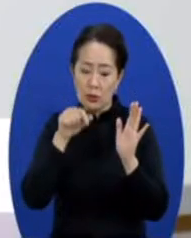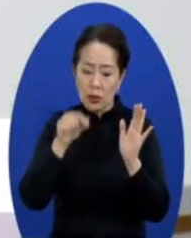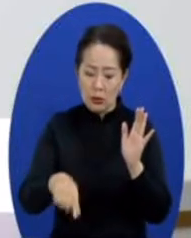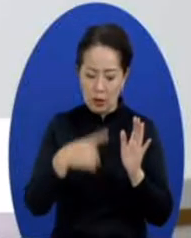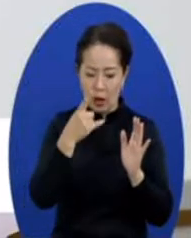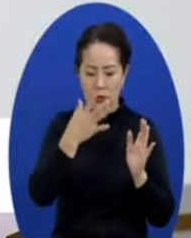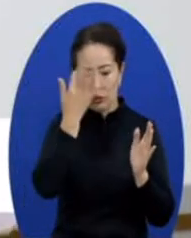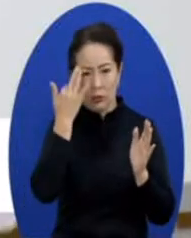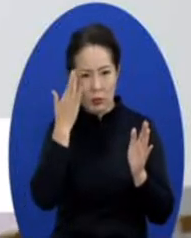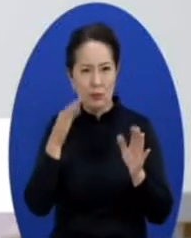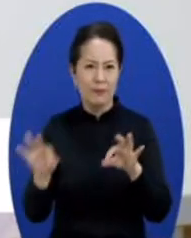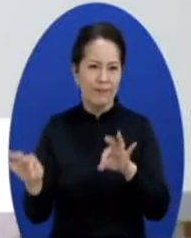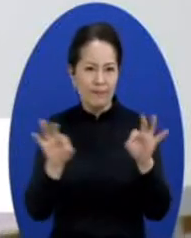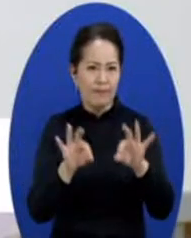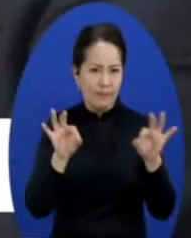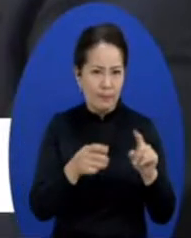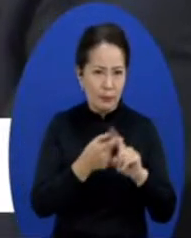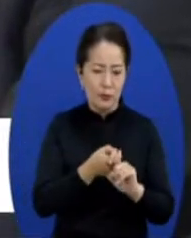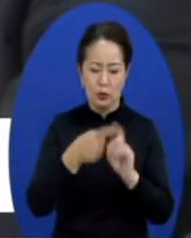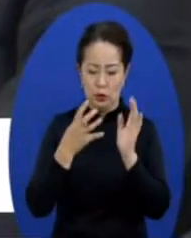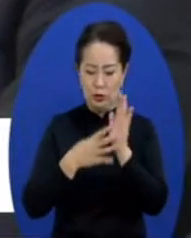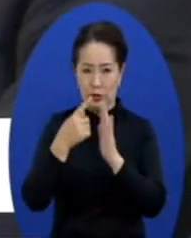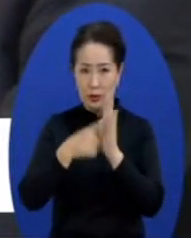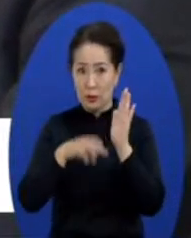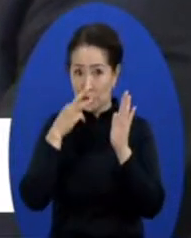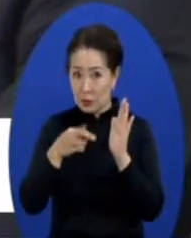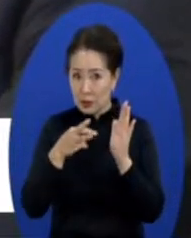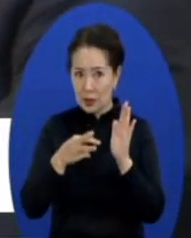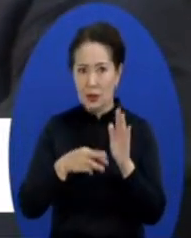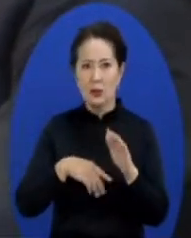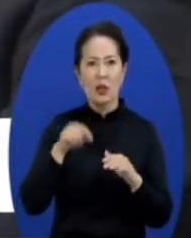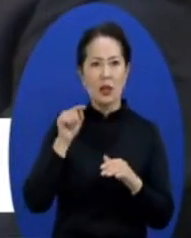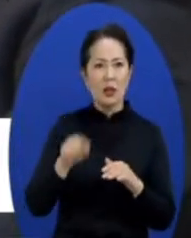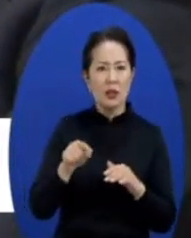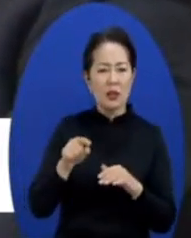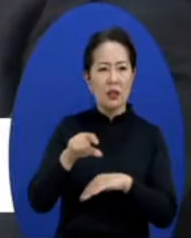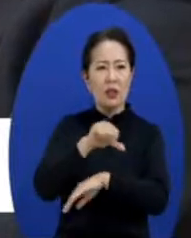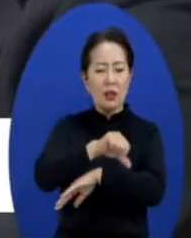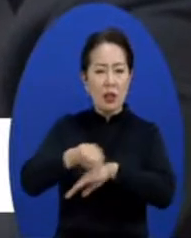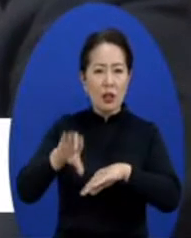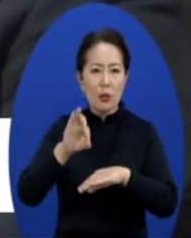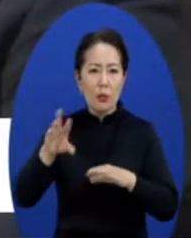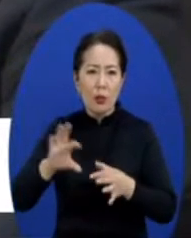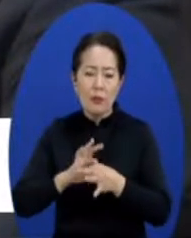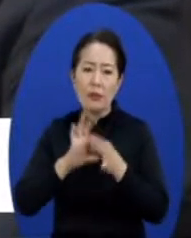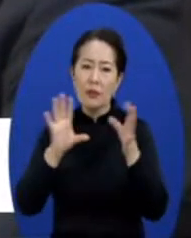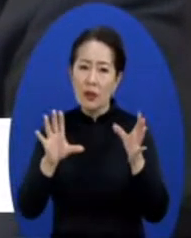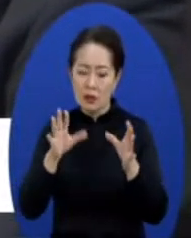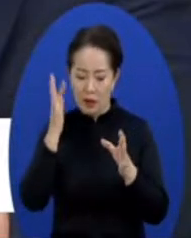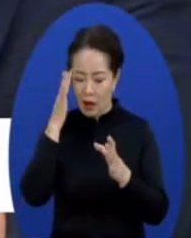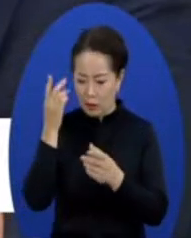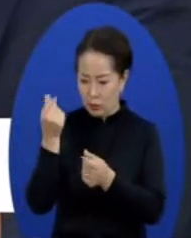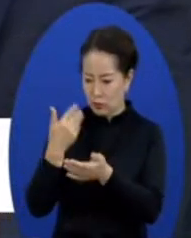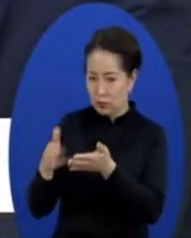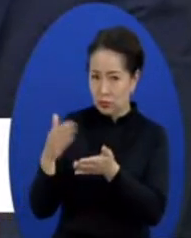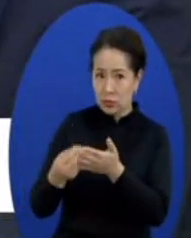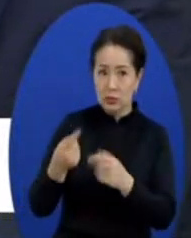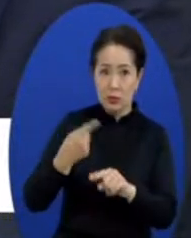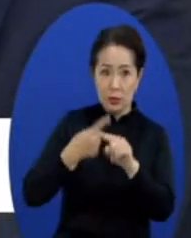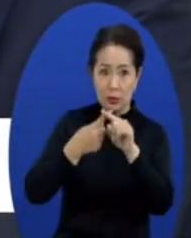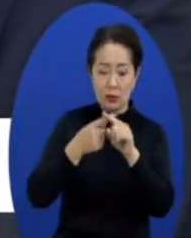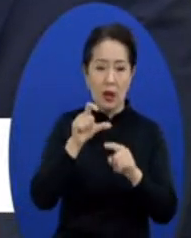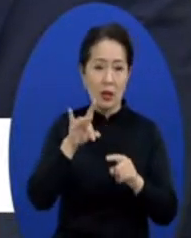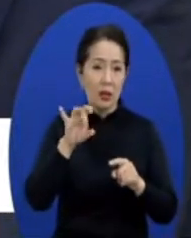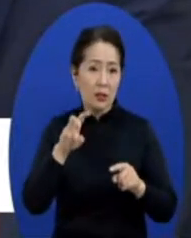15 хоног сунгах шийдэл төрсөн байна. 9-р сараас хичээл сургууль эхлэнэ. Зарим хилийн бомтыг нэмж нээж, экспортын орлого нэмэгдүүлэх,